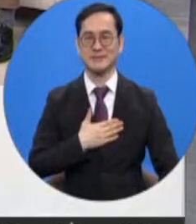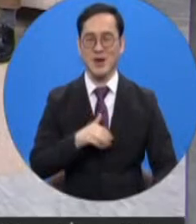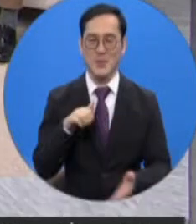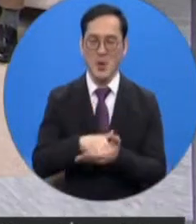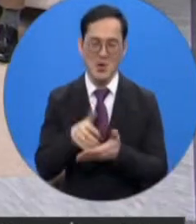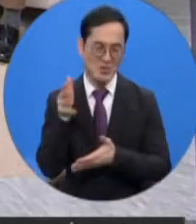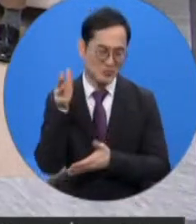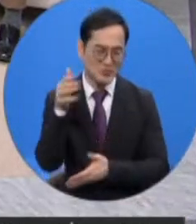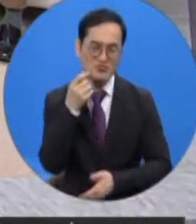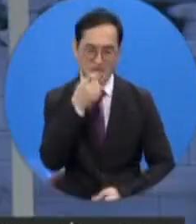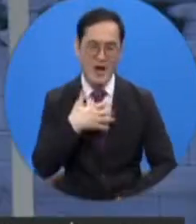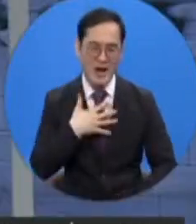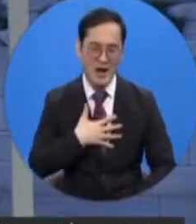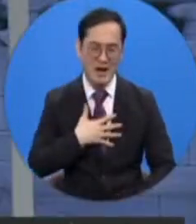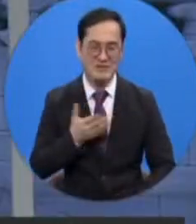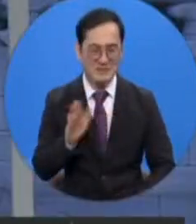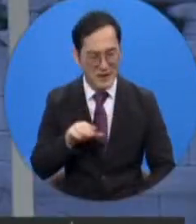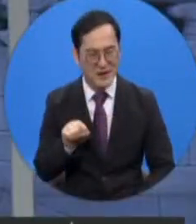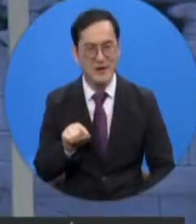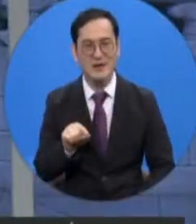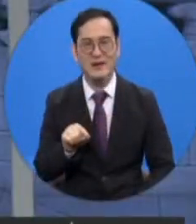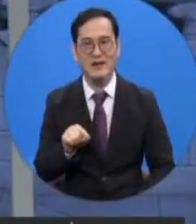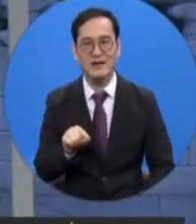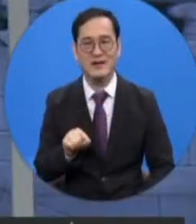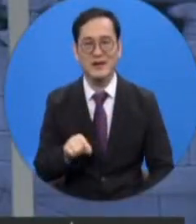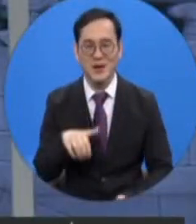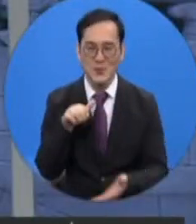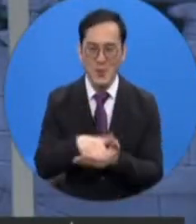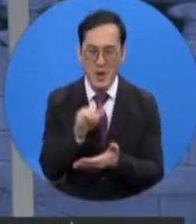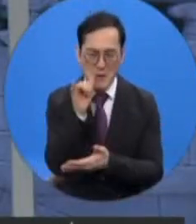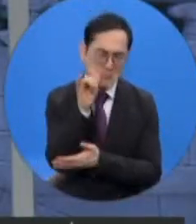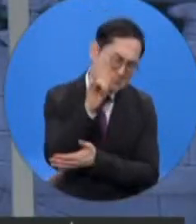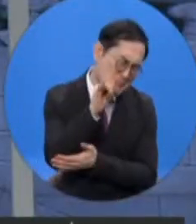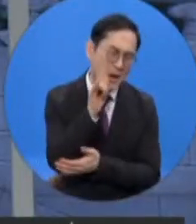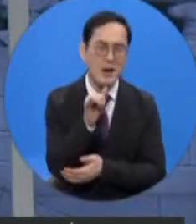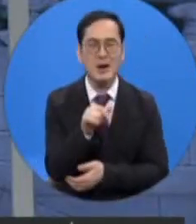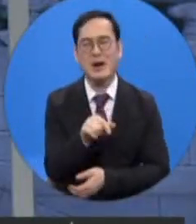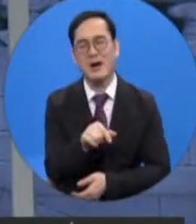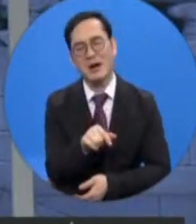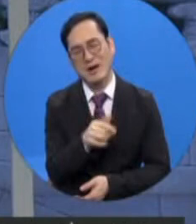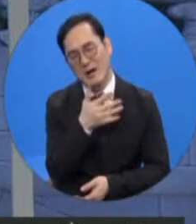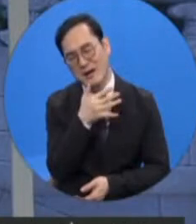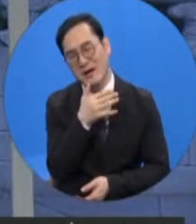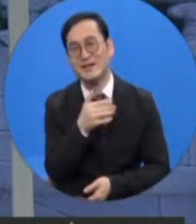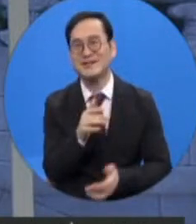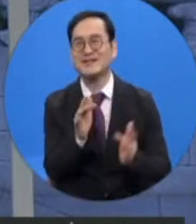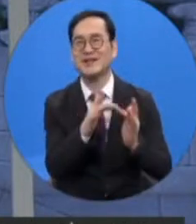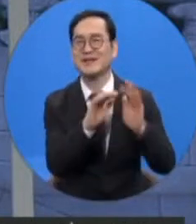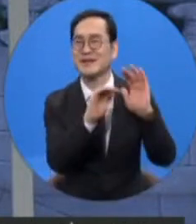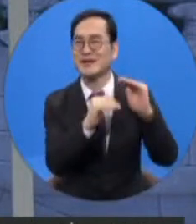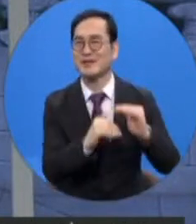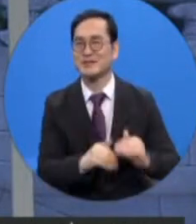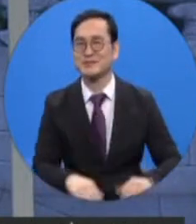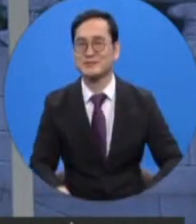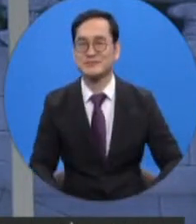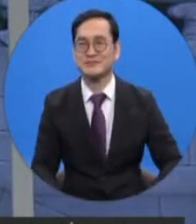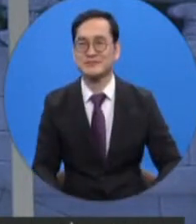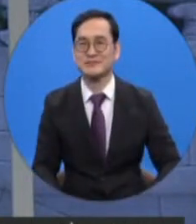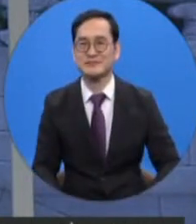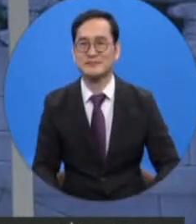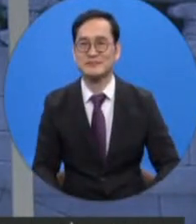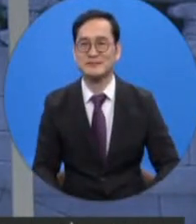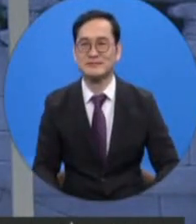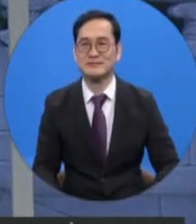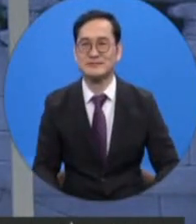생각했는데 사실 알고 보니 나는 도박꾼이었다라는 내용의 글들이 상당수 많기 때문에 경찰의 수사와 처벌과 관련해서